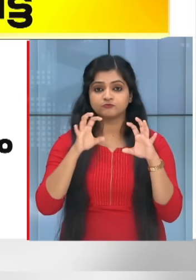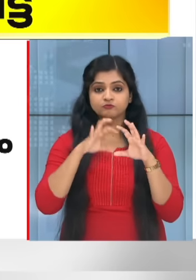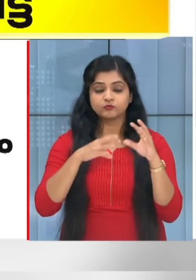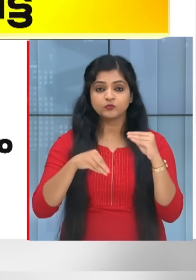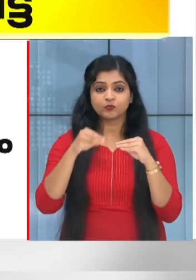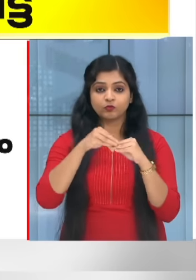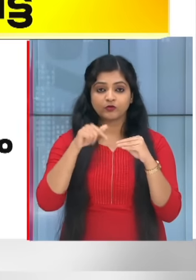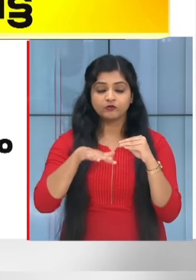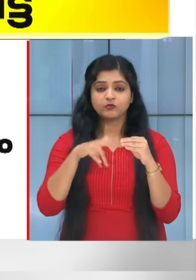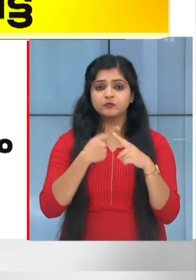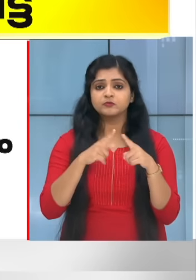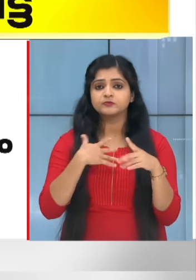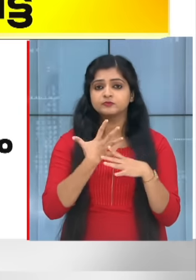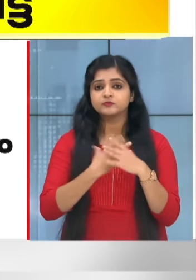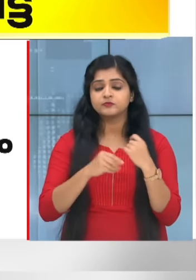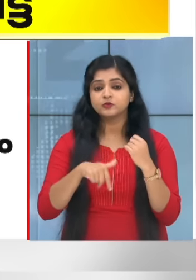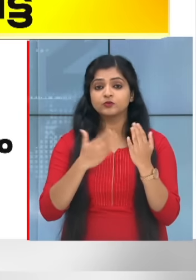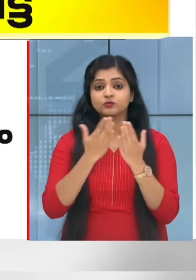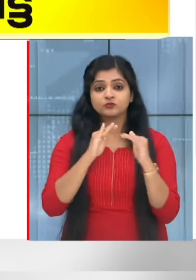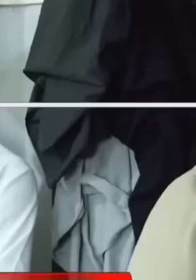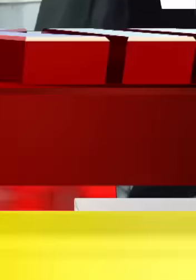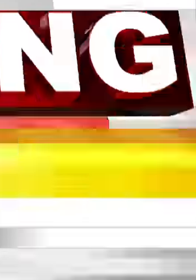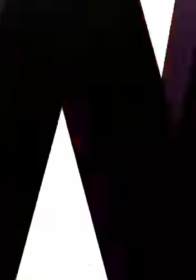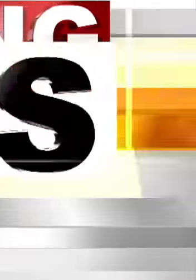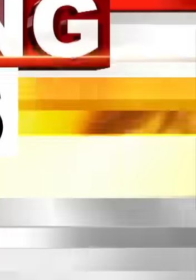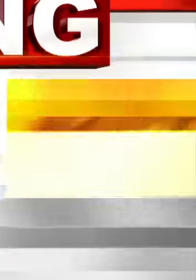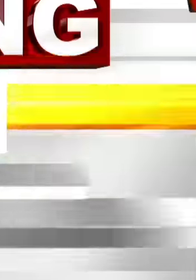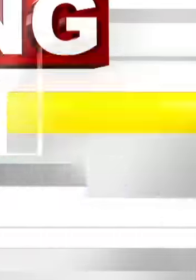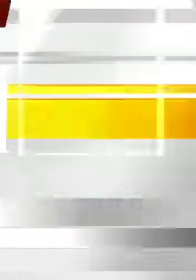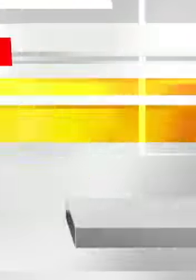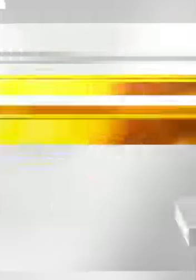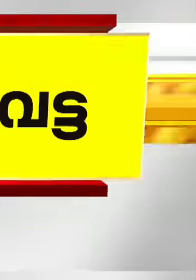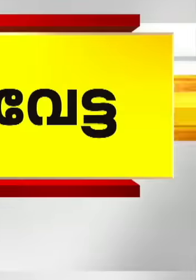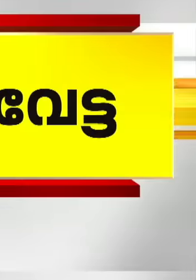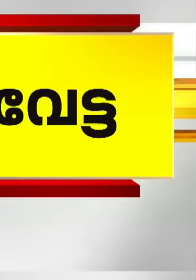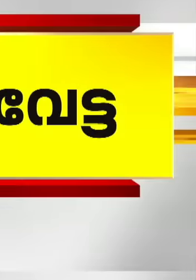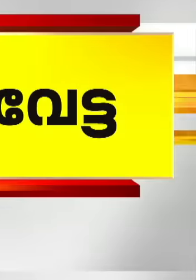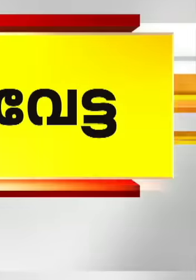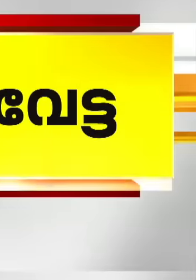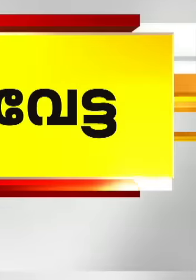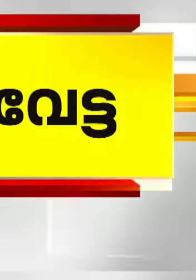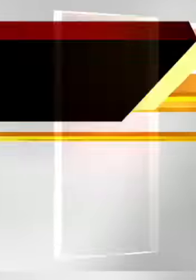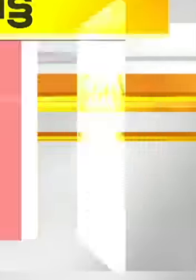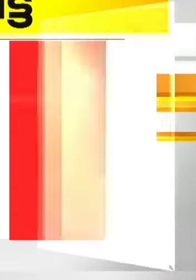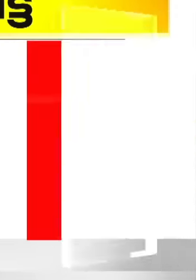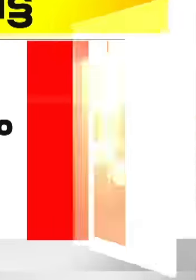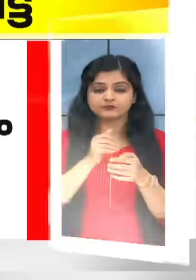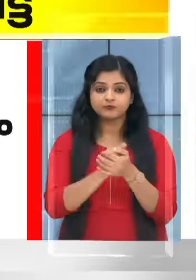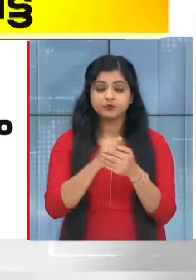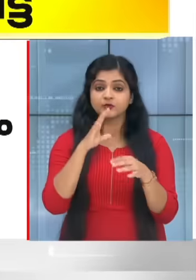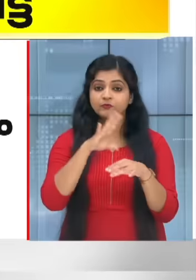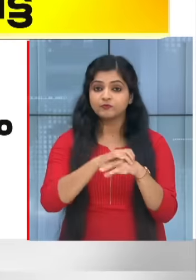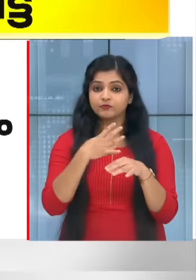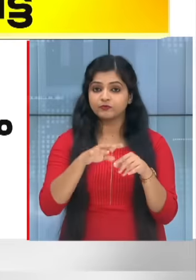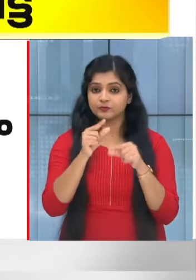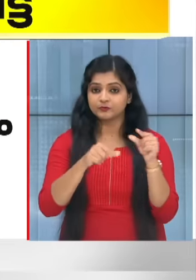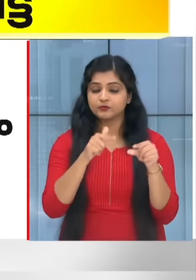സങ്കടകരമായി വീണ്ടും വിദ്യാർത്ഥികൾ തന്നെ ഇത്തരത്തിൽ ലഹരിയുമായി പിടിയിലാകുന്നത്. ഈ പിടിയിലായവരെ കുറിച്ചുള്ള വിവരങ്ങൾ എന്തൊക്കെ?